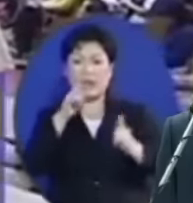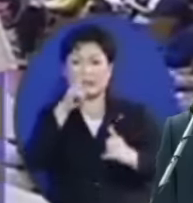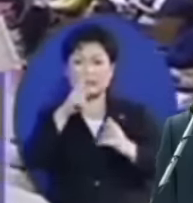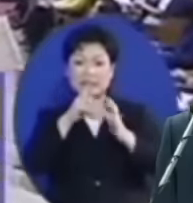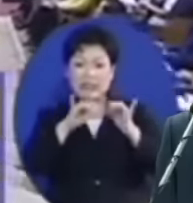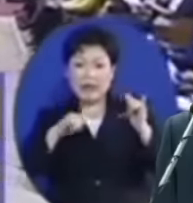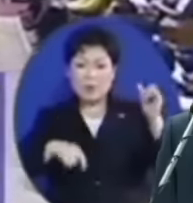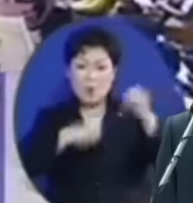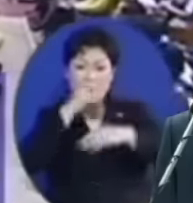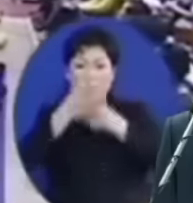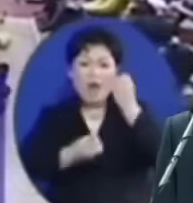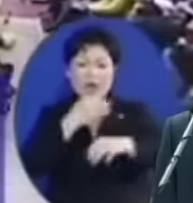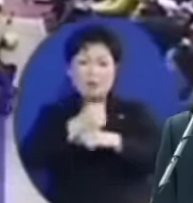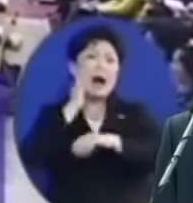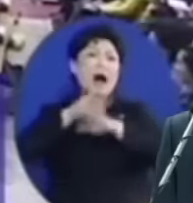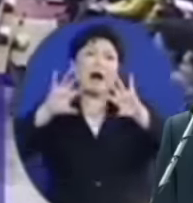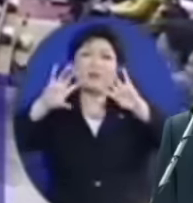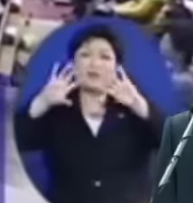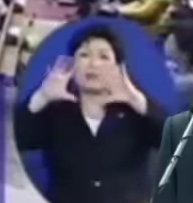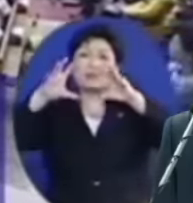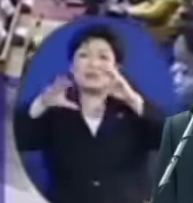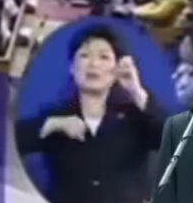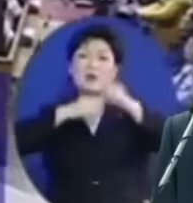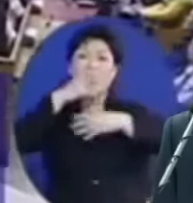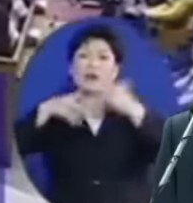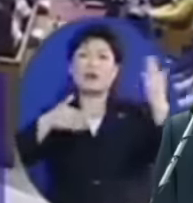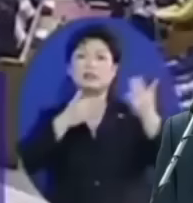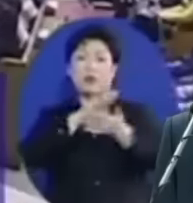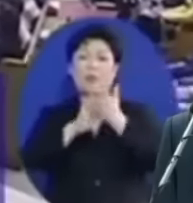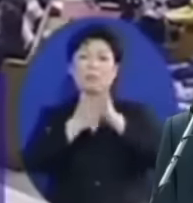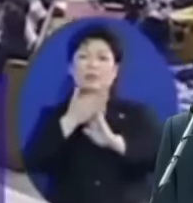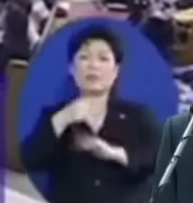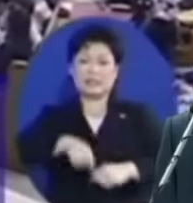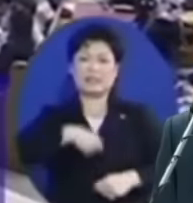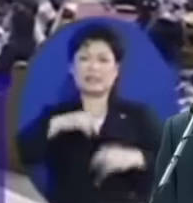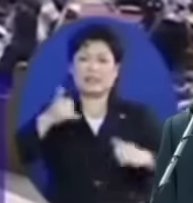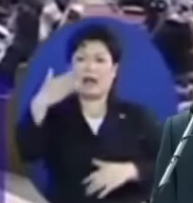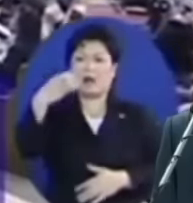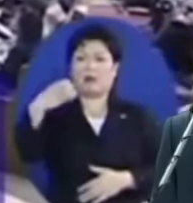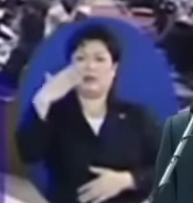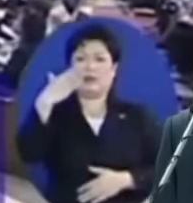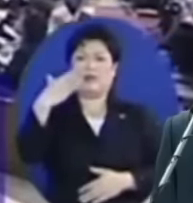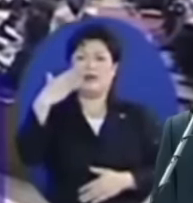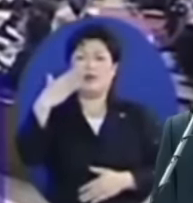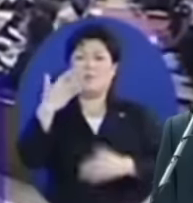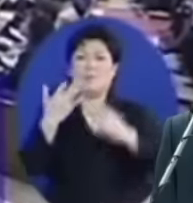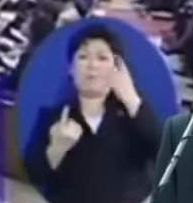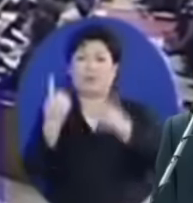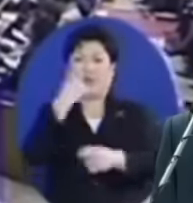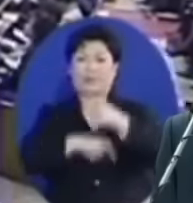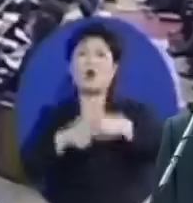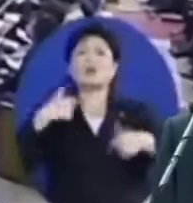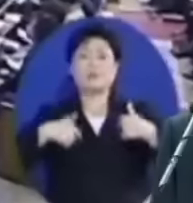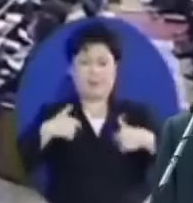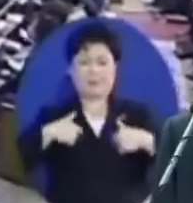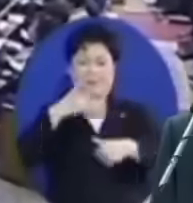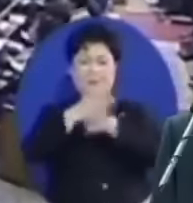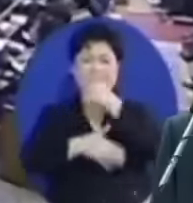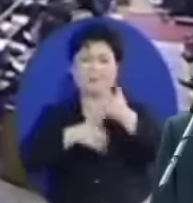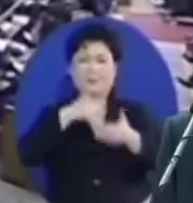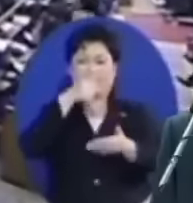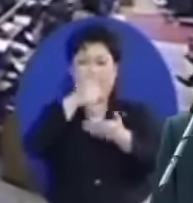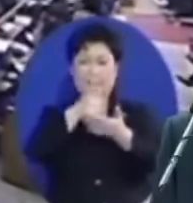회개하면 하늘에서는 회개할 것 없는 의인 99 으로 말미암아 기뻐하는 것보다 더하리라. 하나님이